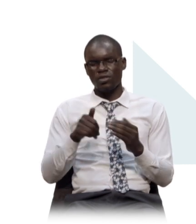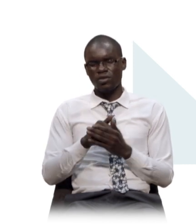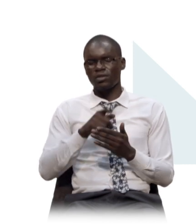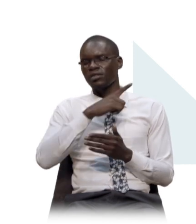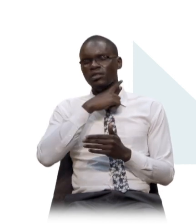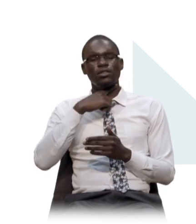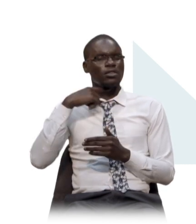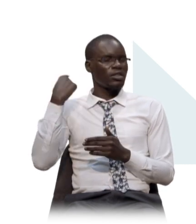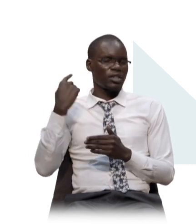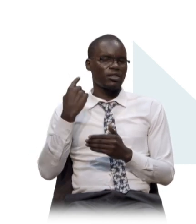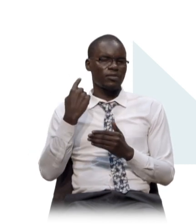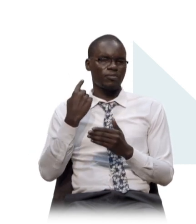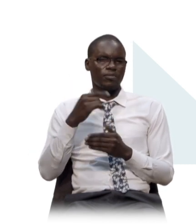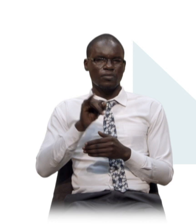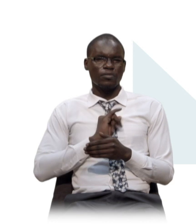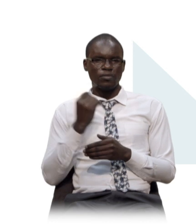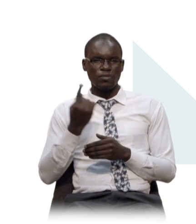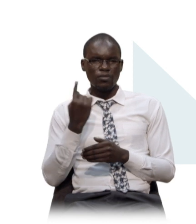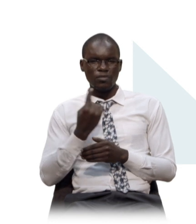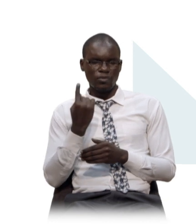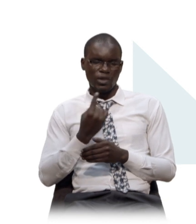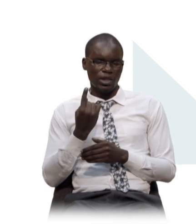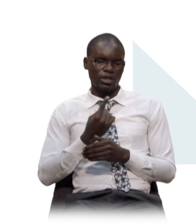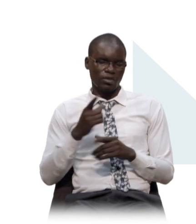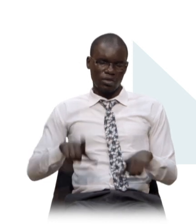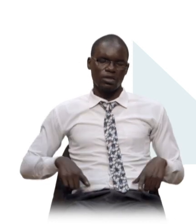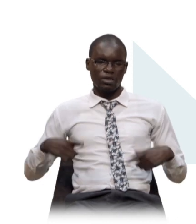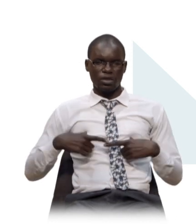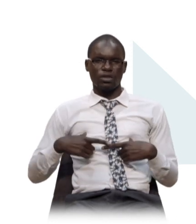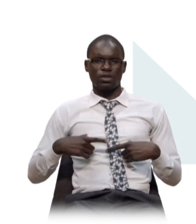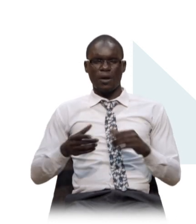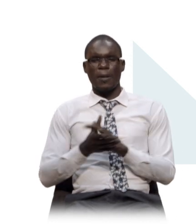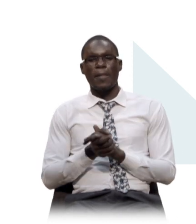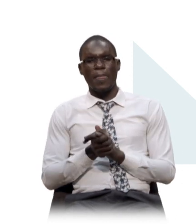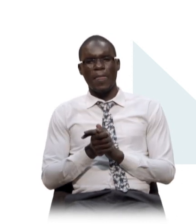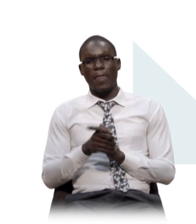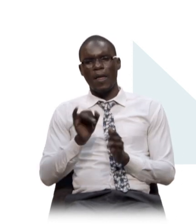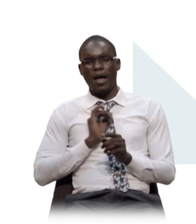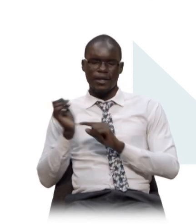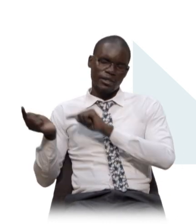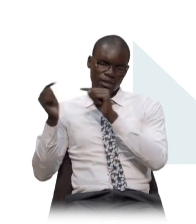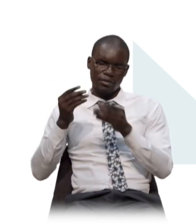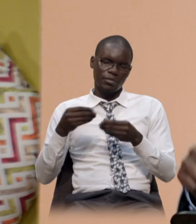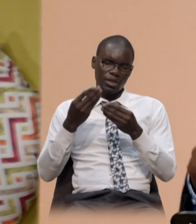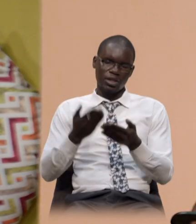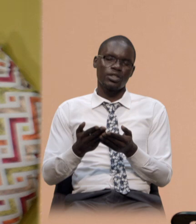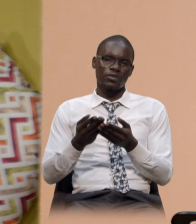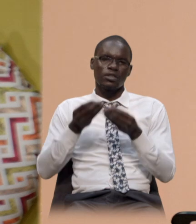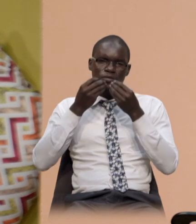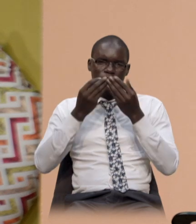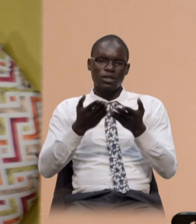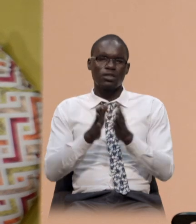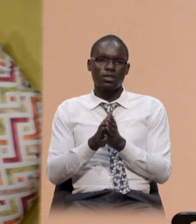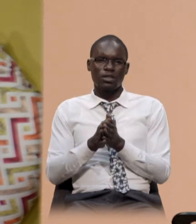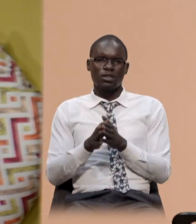wote wakawapiga, mimi peke yangu ndiye niliyesalia, mimi tu ili nije nikuletee habari. Hivyo